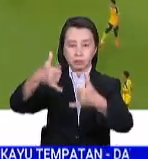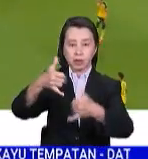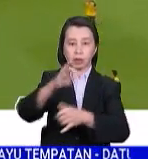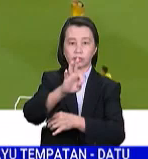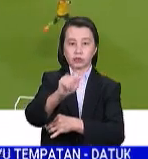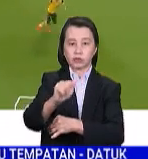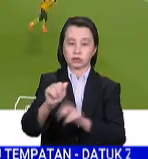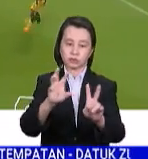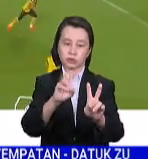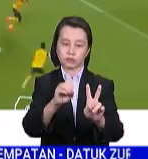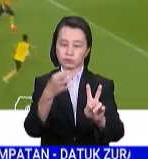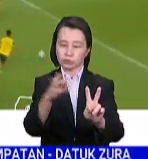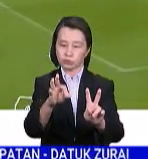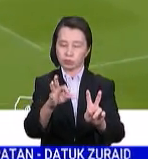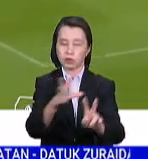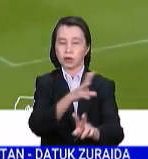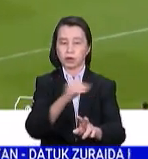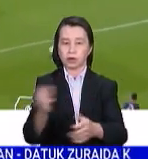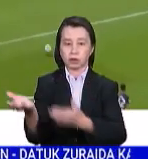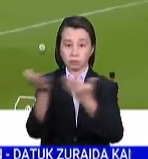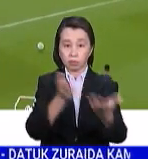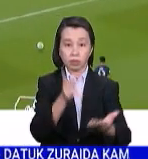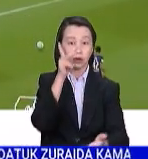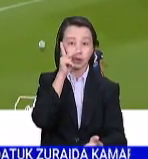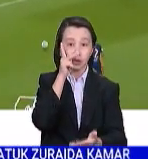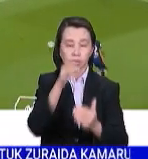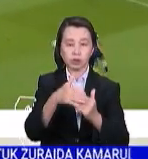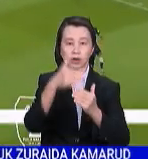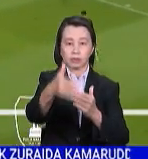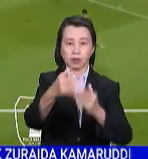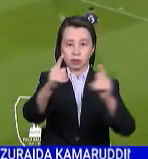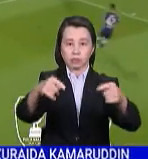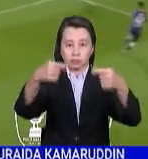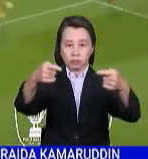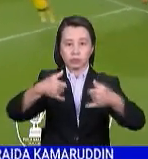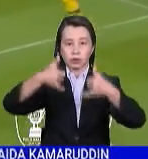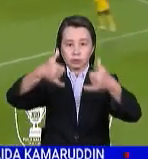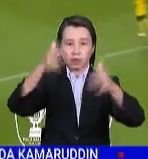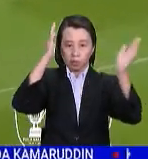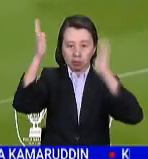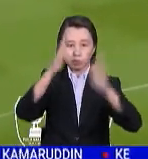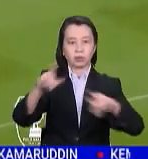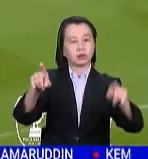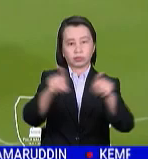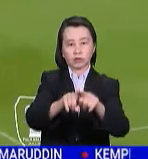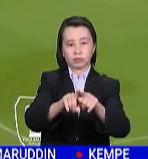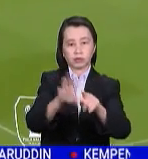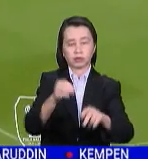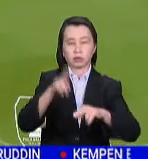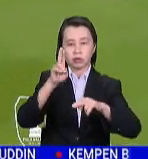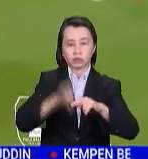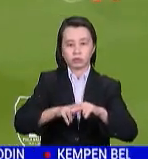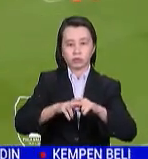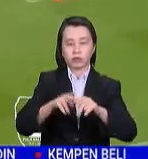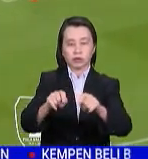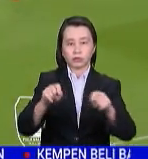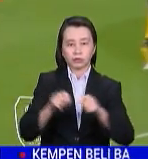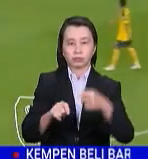pada 2019 selain membawa Kedah mara ke final Piala Malaysia musim sama dan menduduki